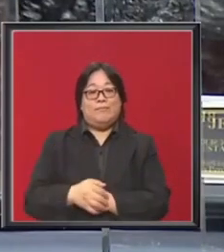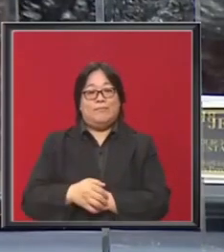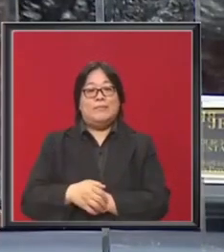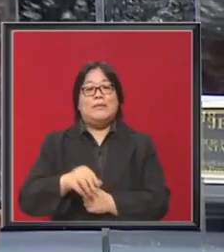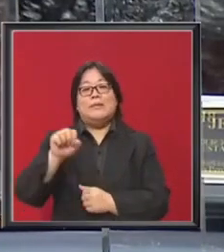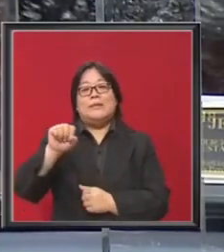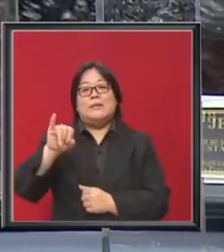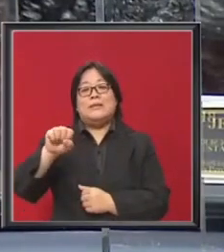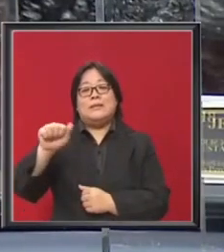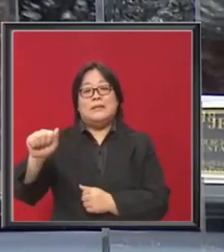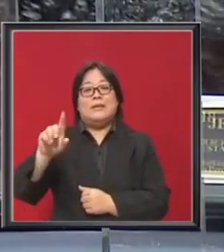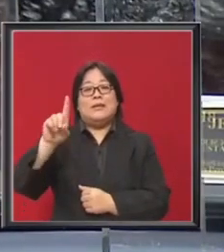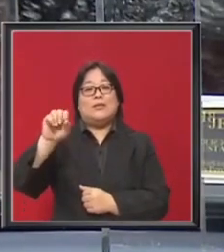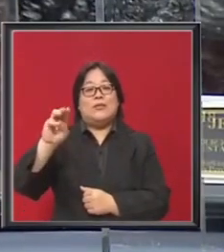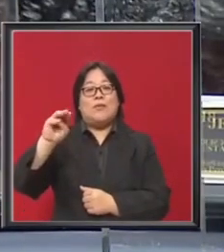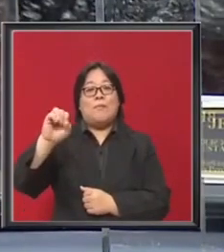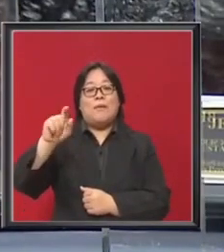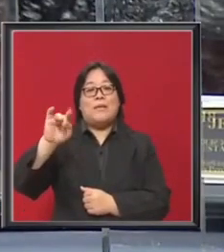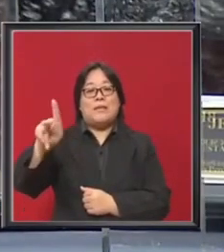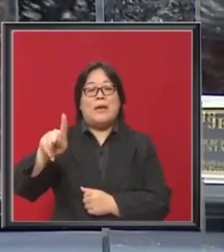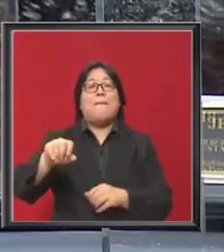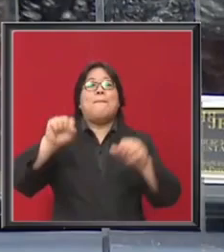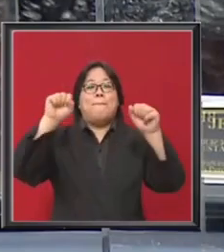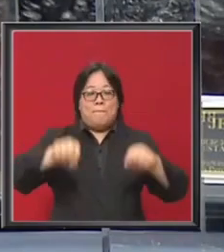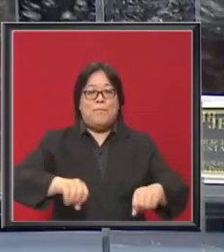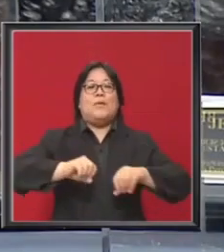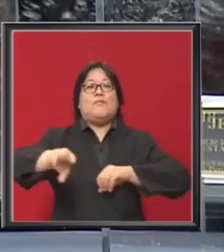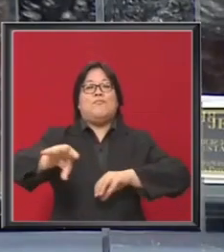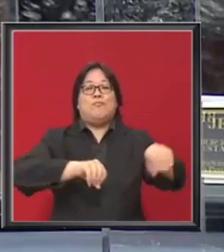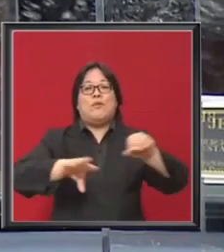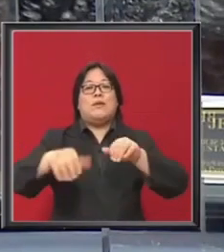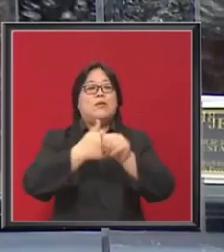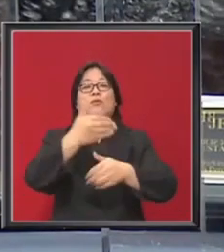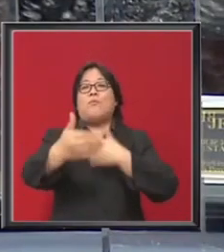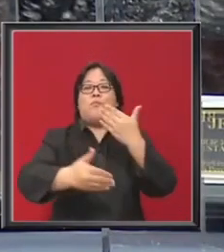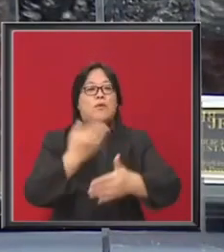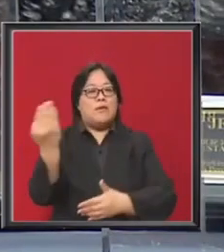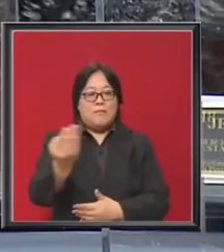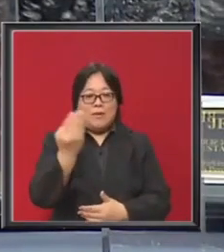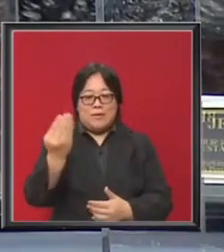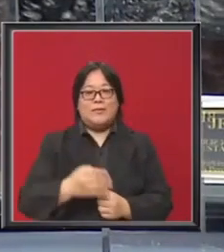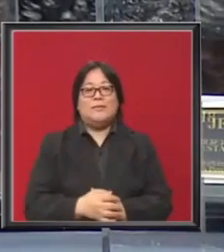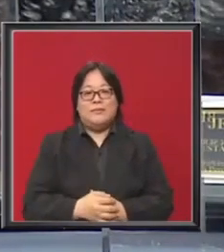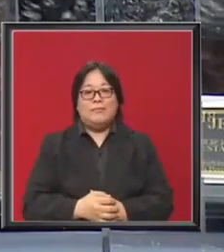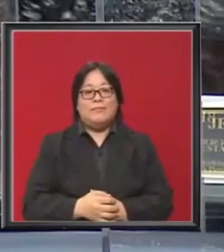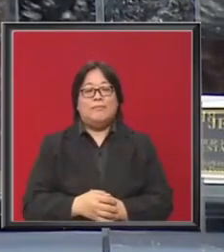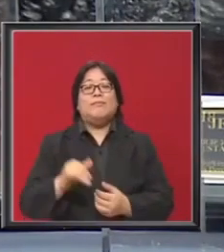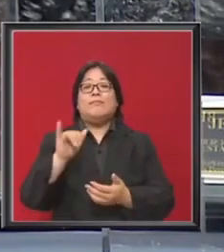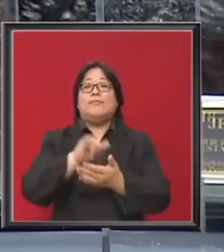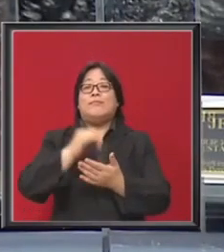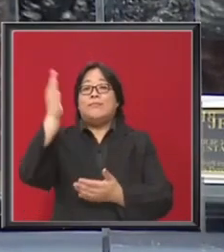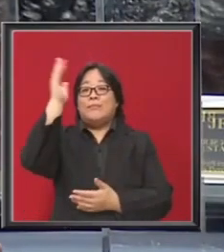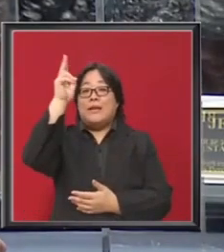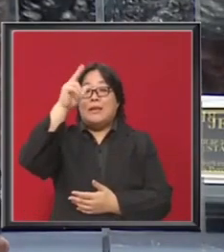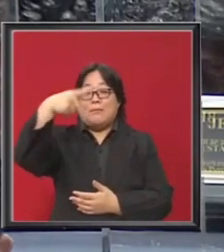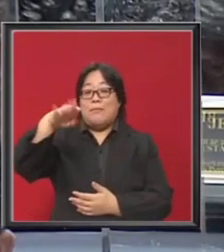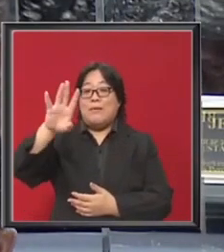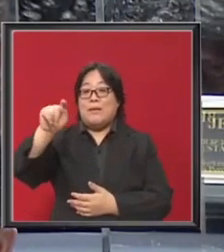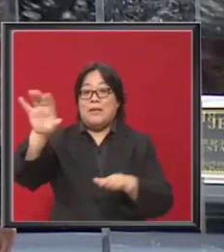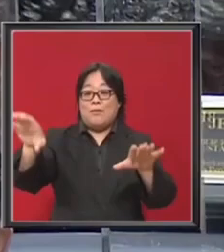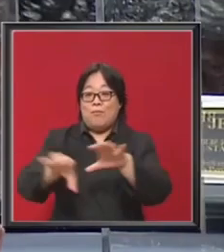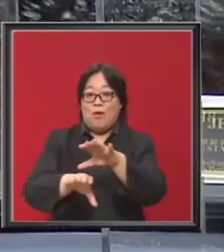sisa domestik dan dia boleh dilepaskan melalui proses dibiase yang digunakan oleh pihak kerajaan tempatan